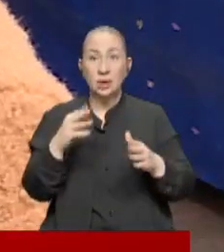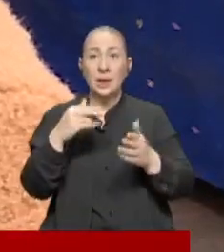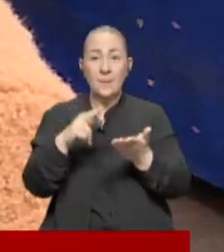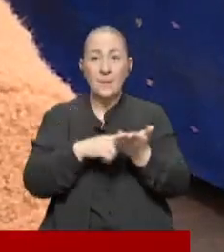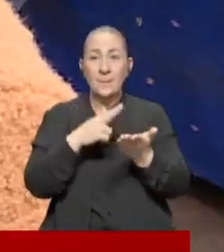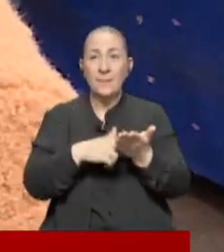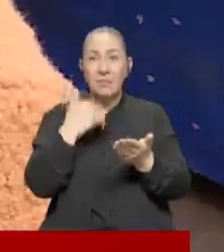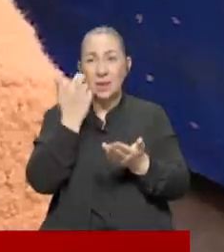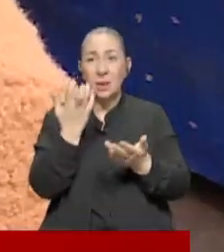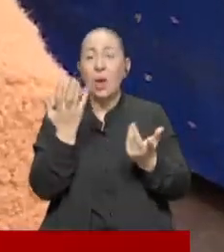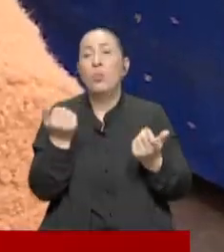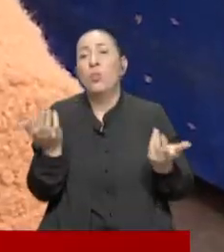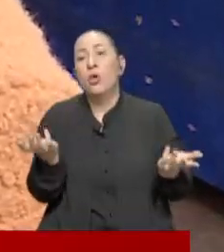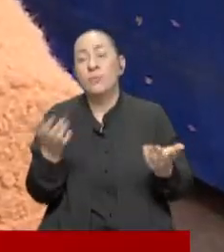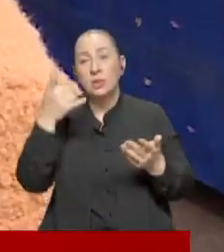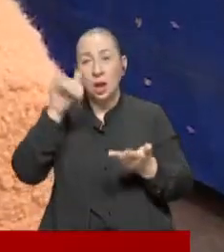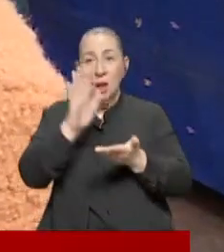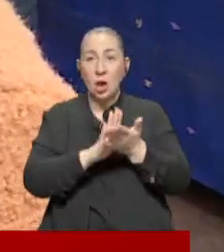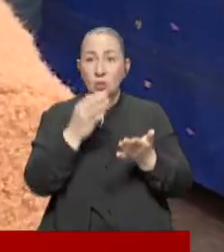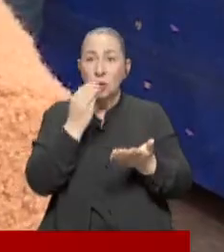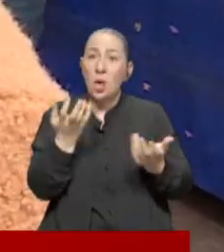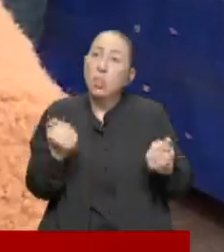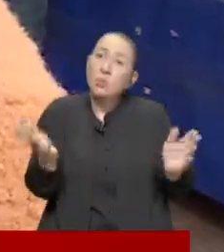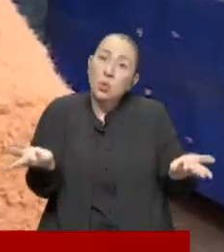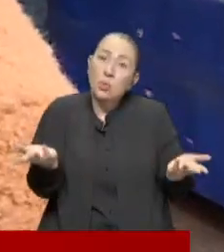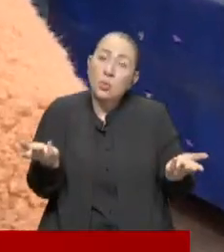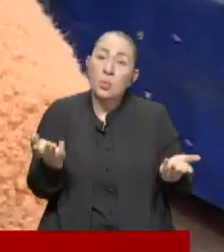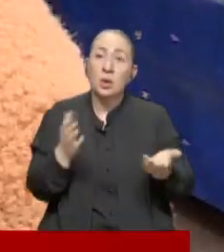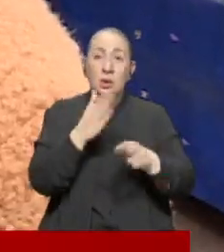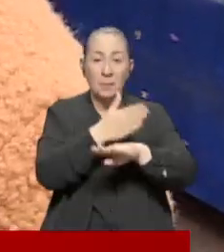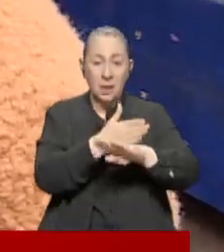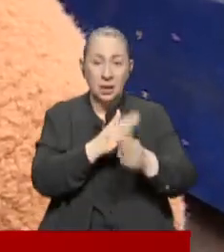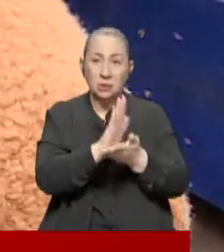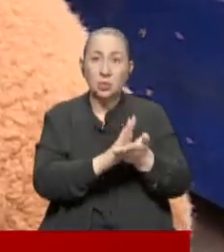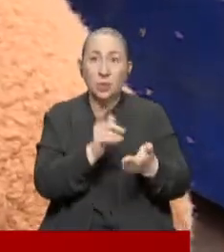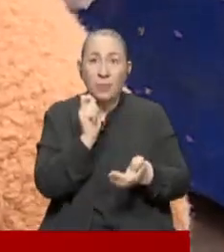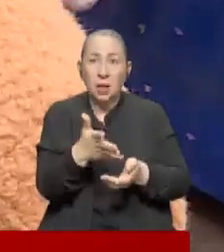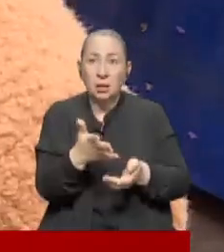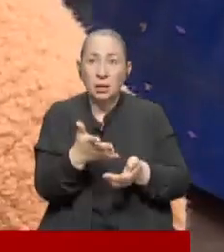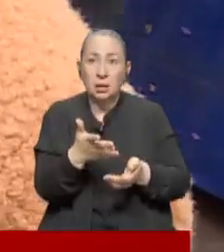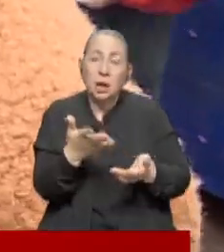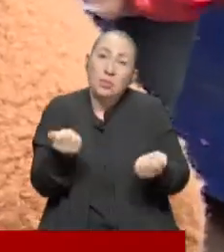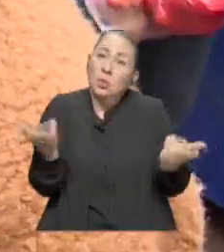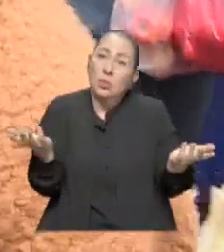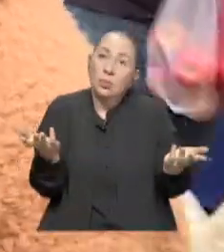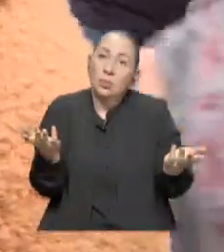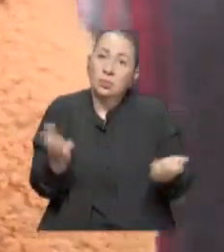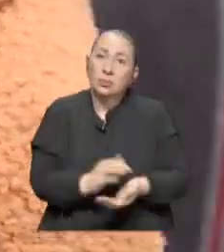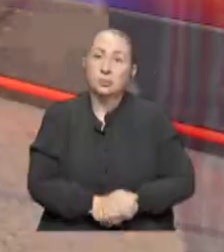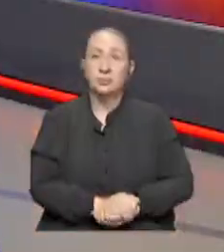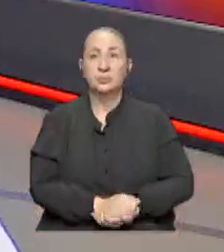peynir yiyordu, onu almıyorum. Tereyağı yiyordu, almıyorum. Margarine döndüm, o da pahalı, almıyorum.